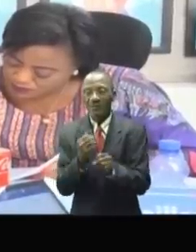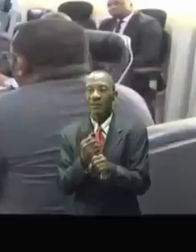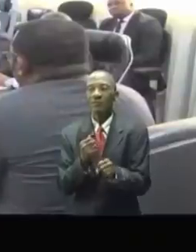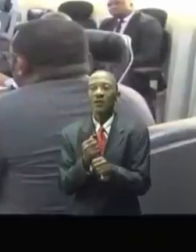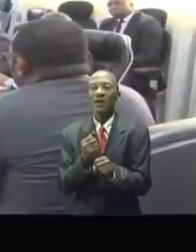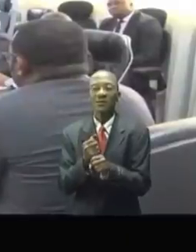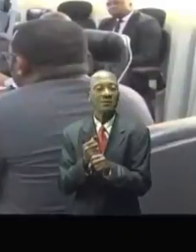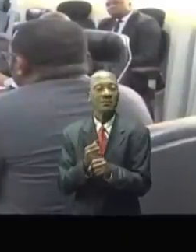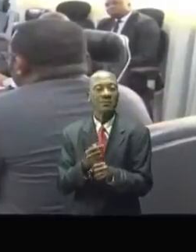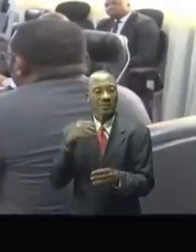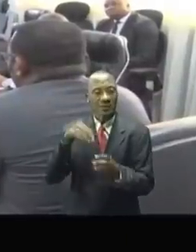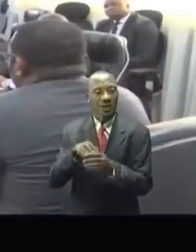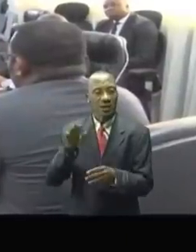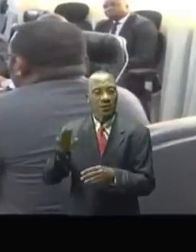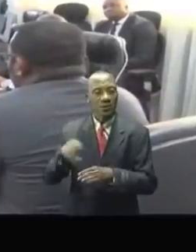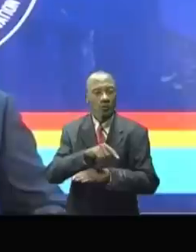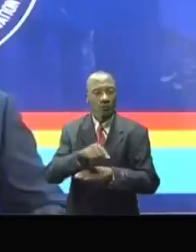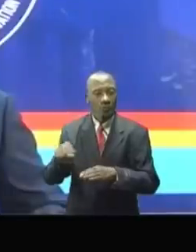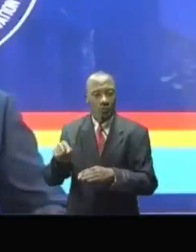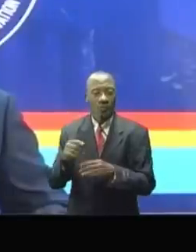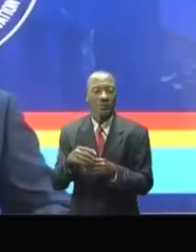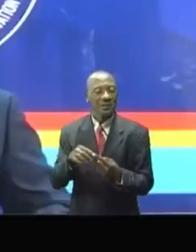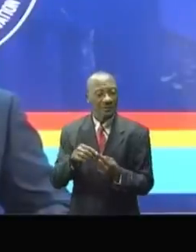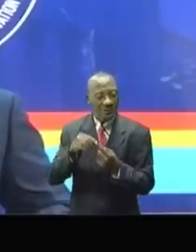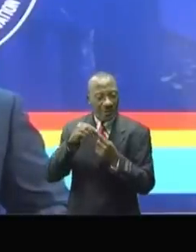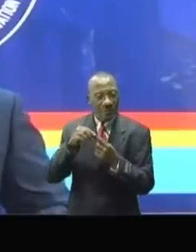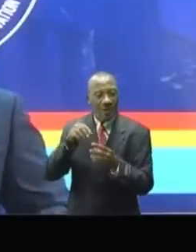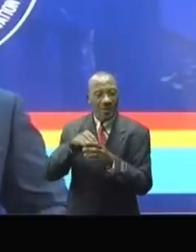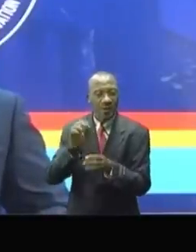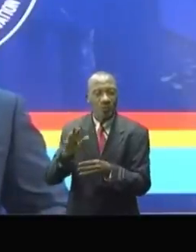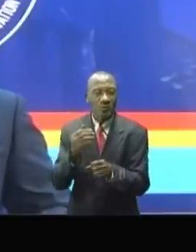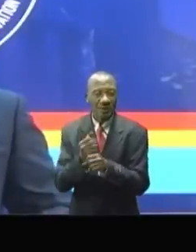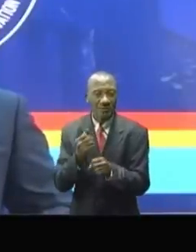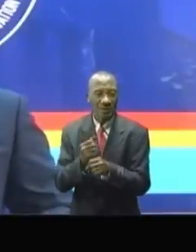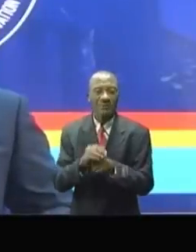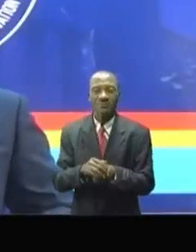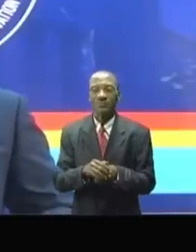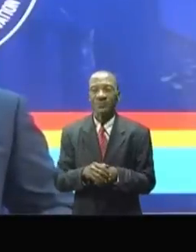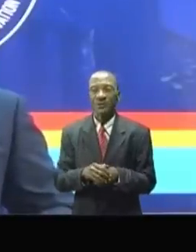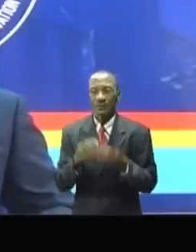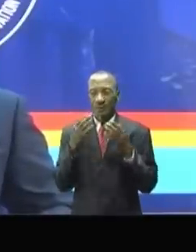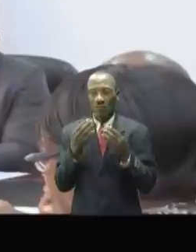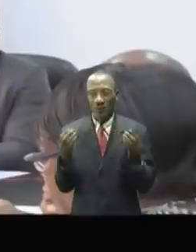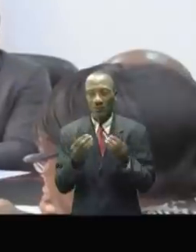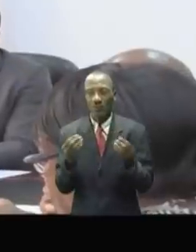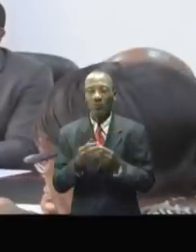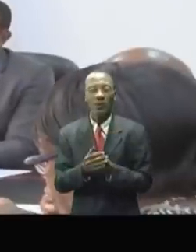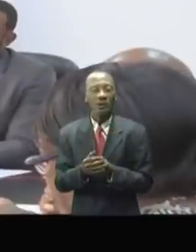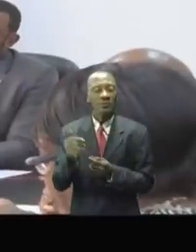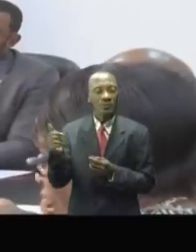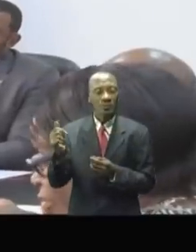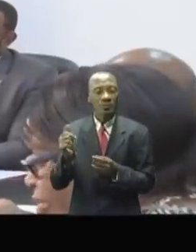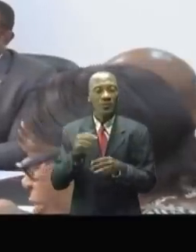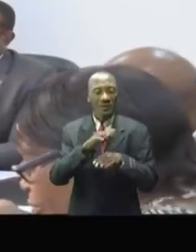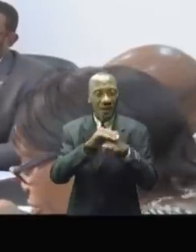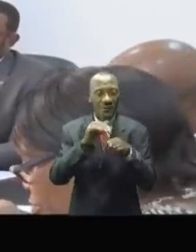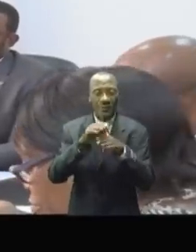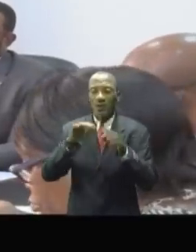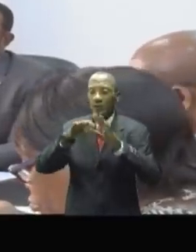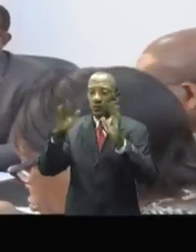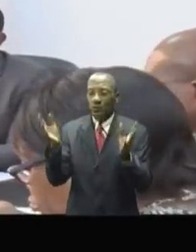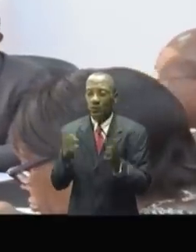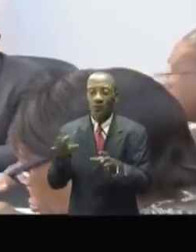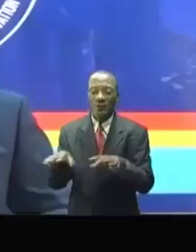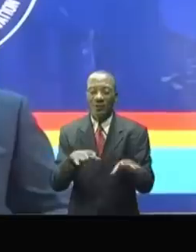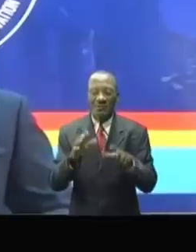Nous avons un agenda strict de 2 semaines et à l'issue de ces 2 semaines, les conclusions seront soumises pour sanction, n'est-ce pas, à l'autorité compétente,